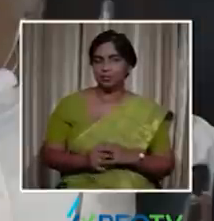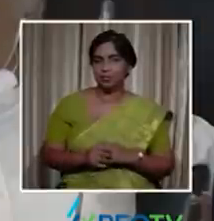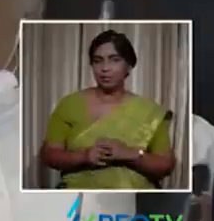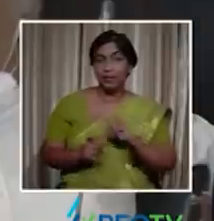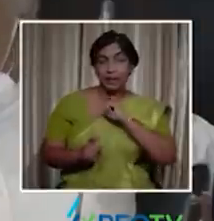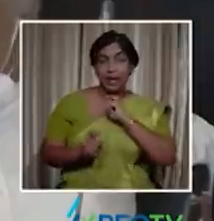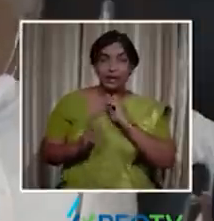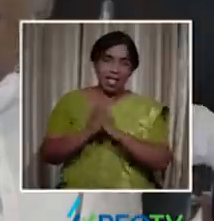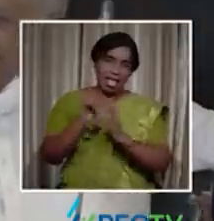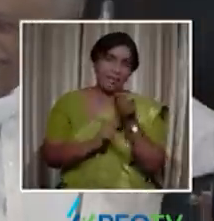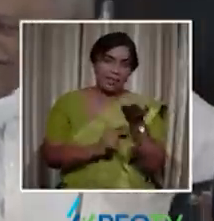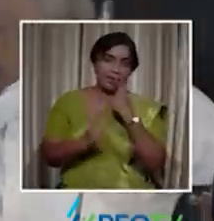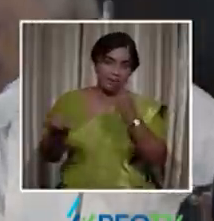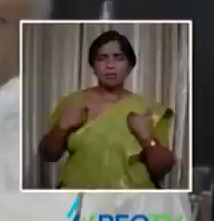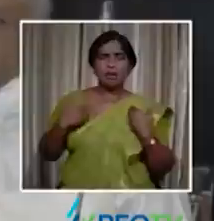ඉල්ලුවද?